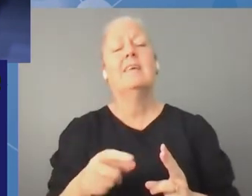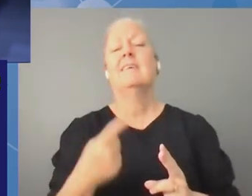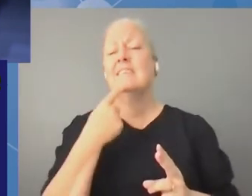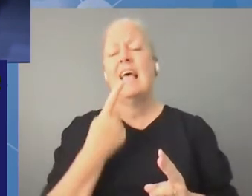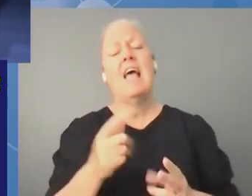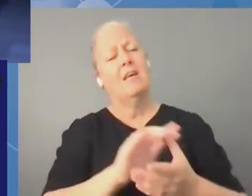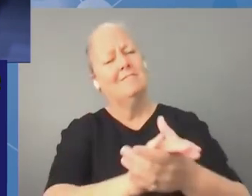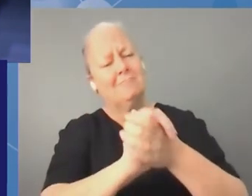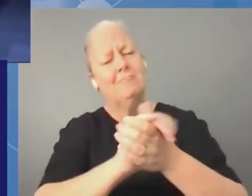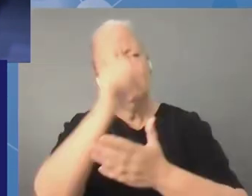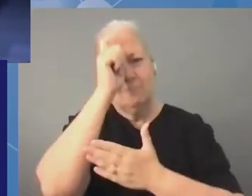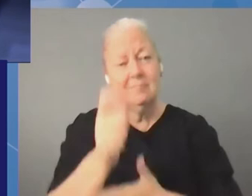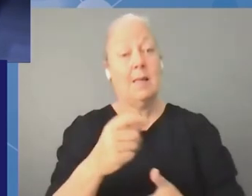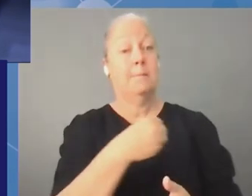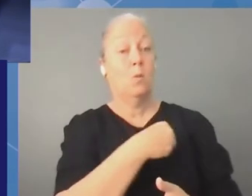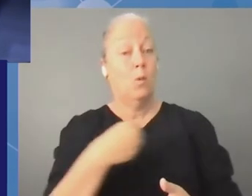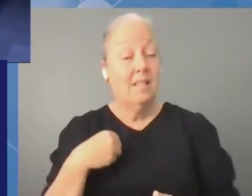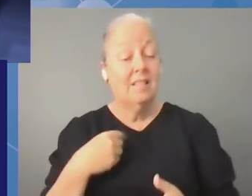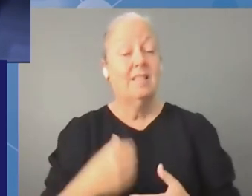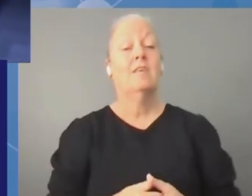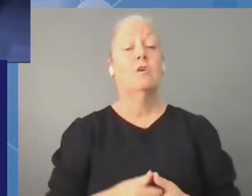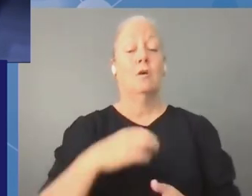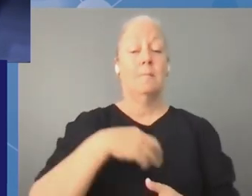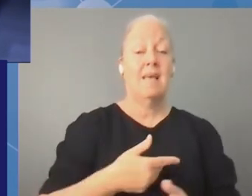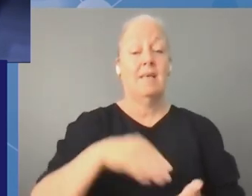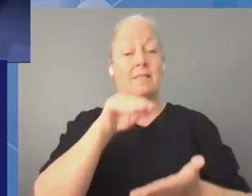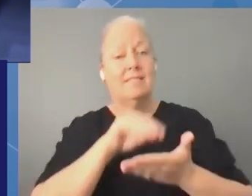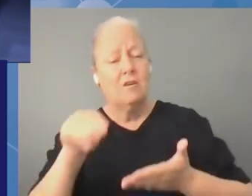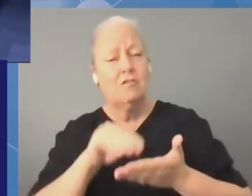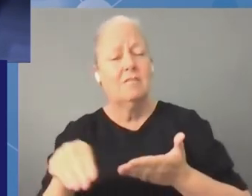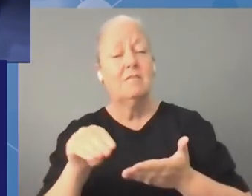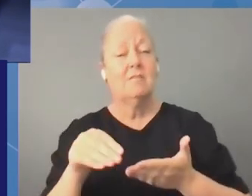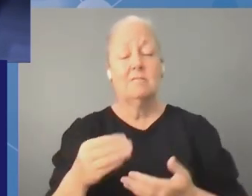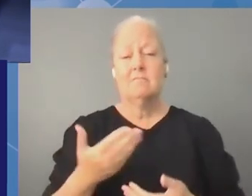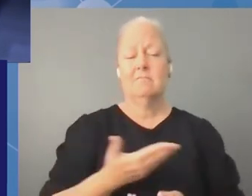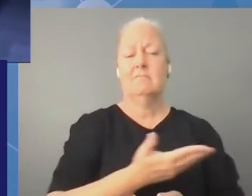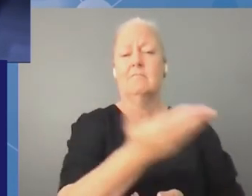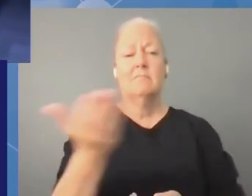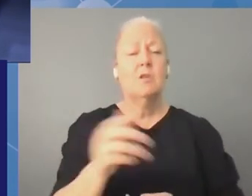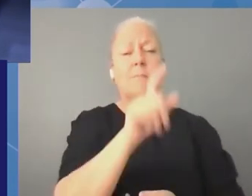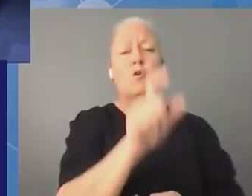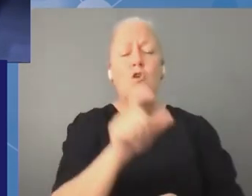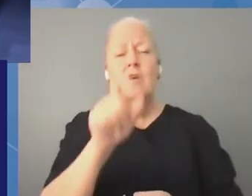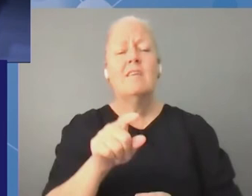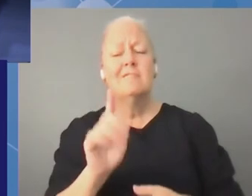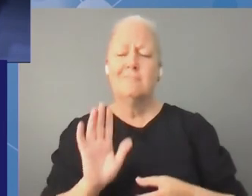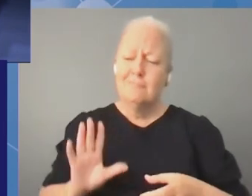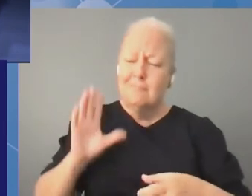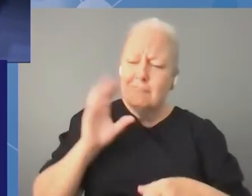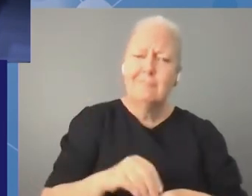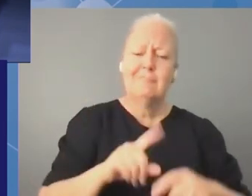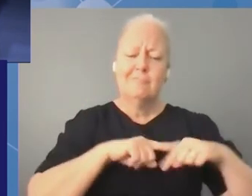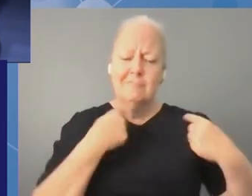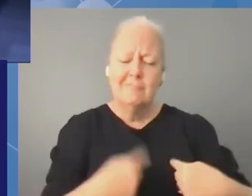我想再重复的吧，已经在这里所说的吧，所以一个是想主办过波兰的吧一个背